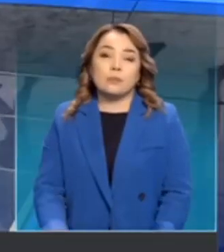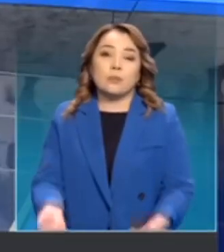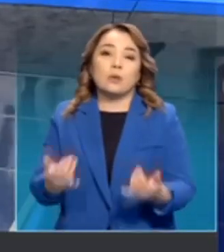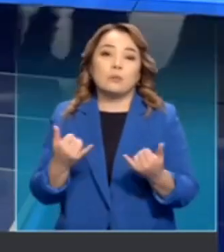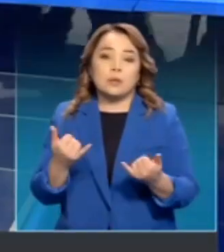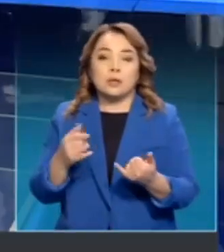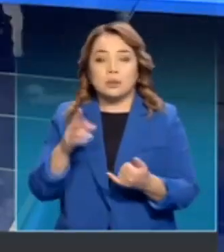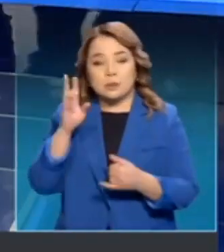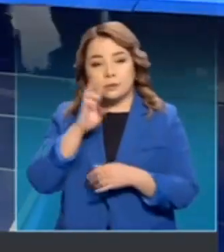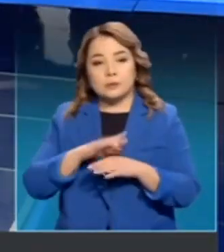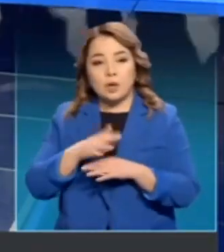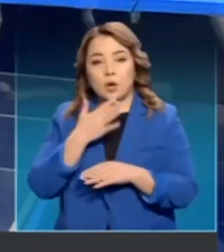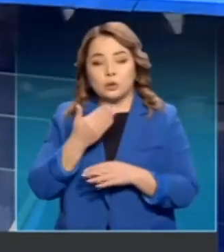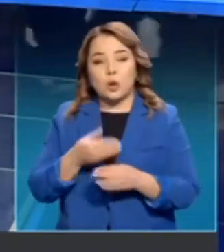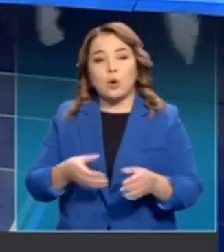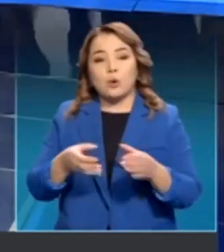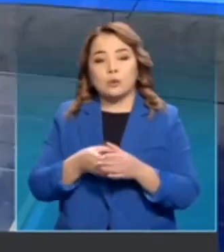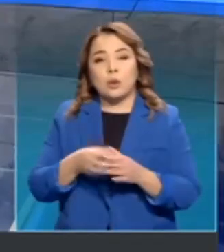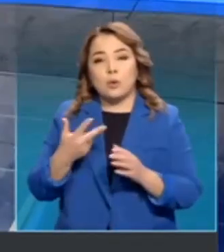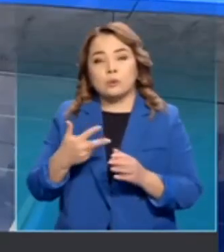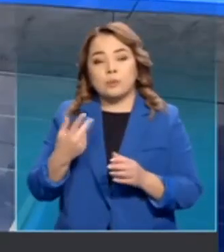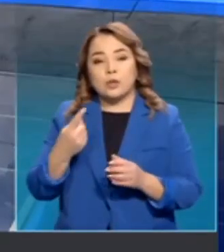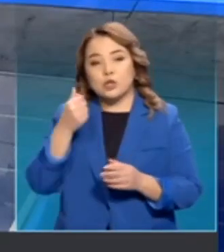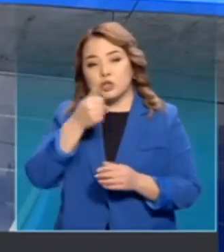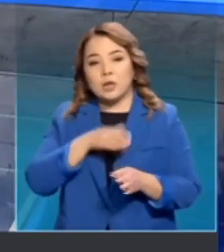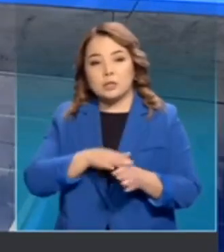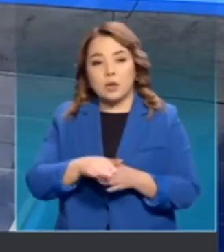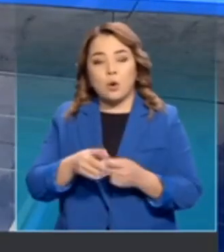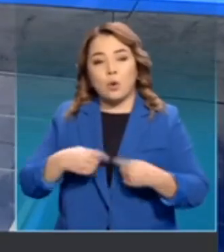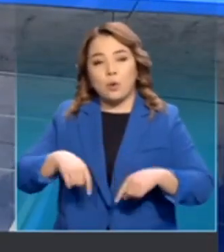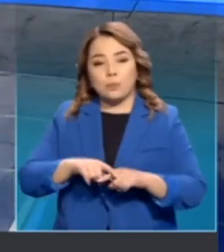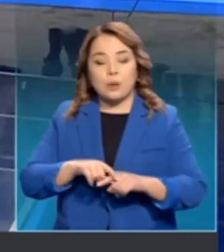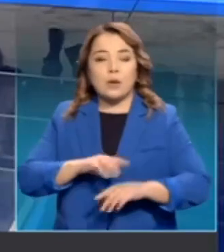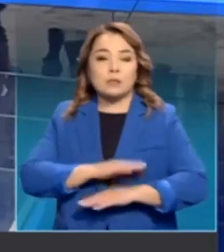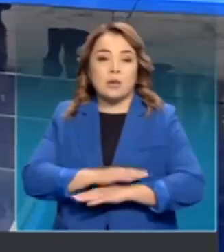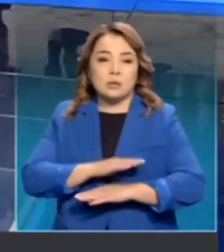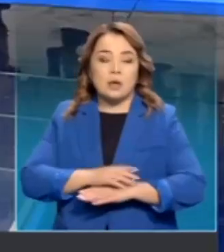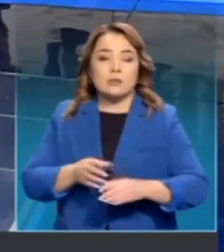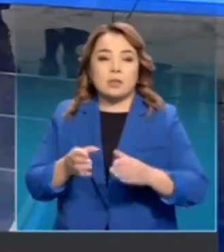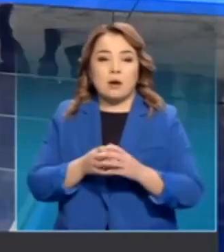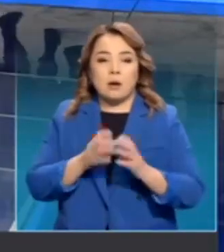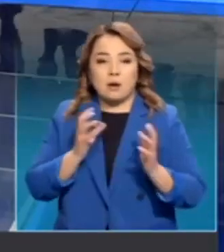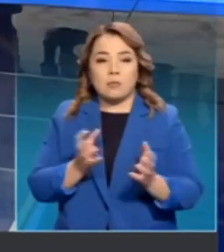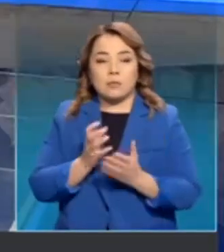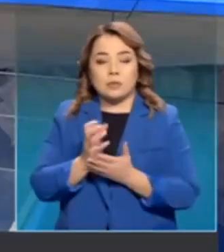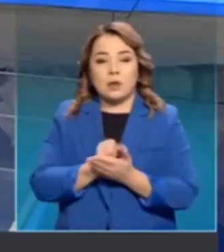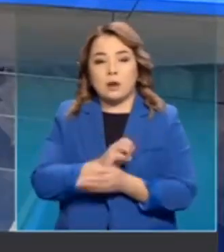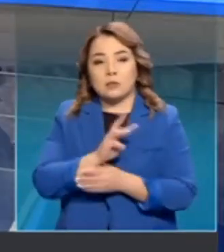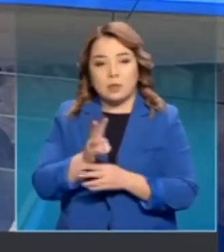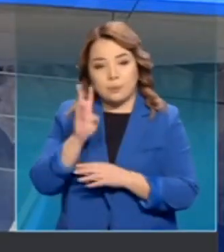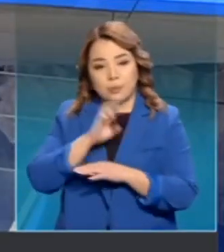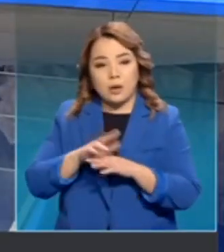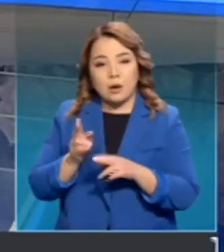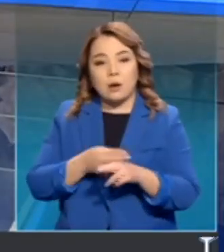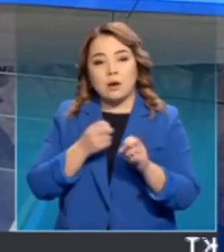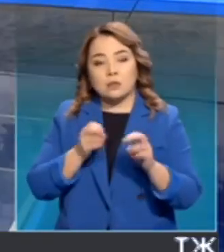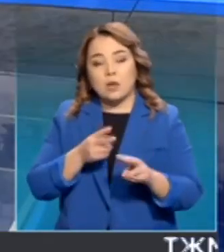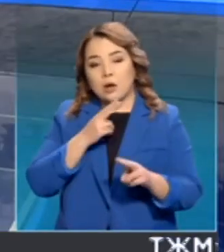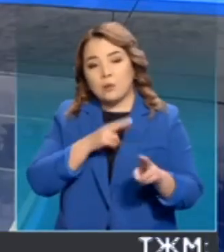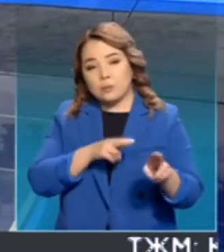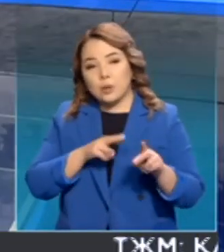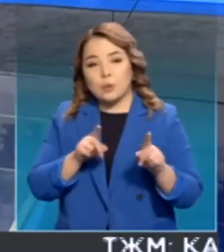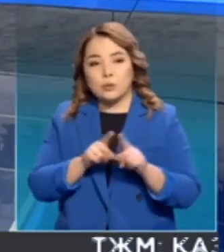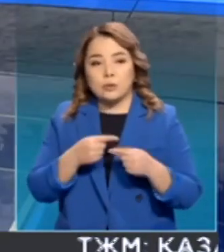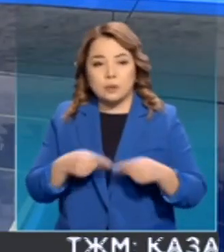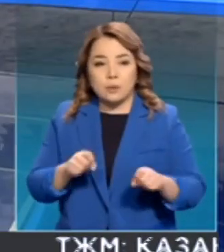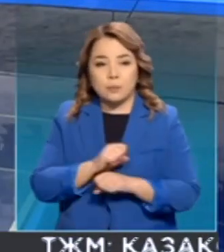Бүгін ел құрғаны ұлттық ұланның құрылғанына 31 жыл. Қоғамдық тәртіпті қамтамасыз ету, мемлекеттік нысандардың қауіпсіздігі, қарулы қақтығыстарды